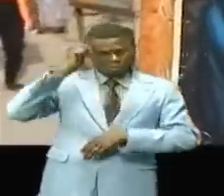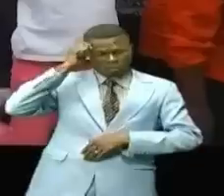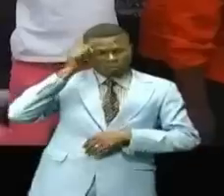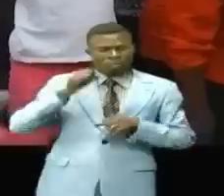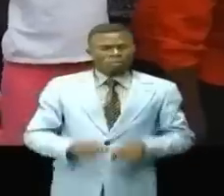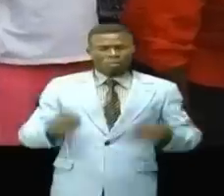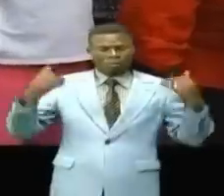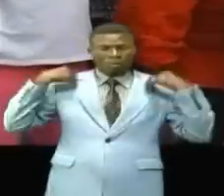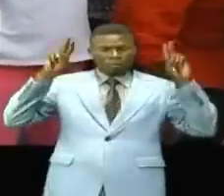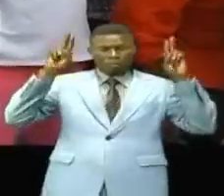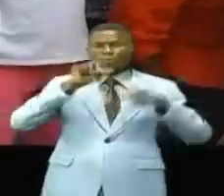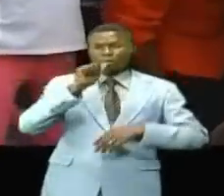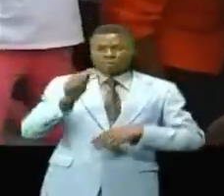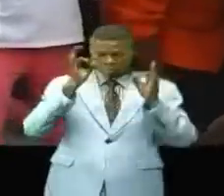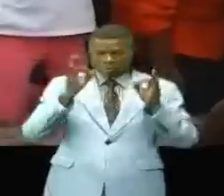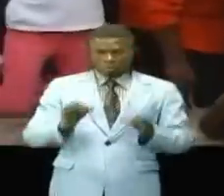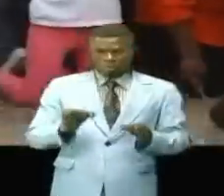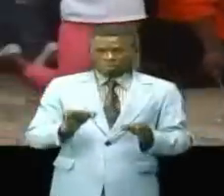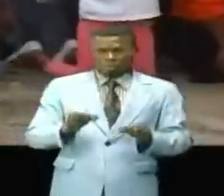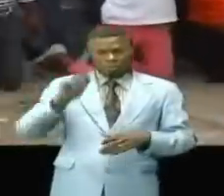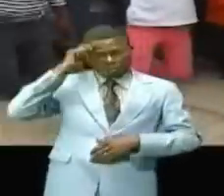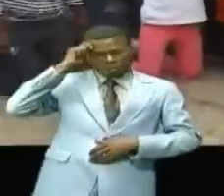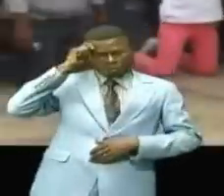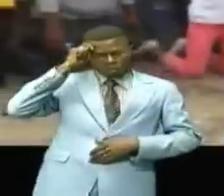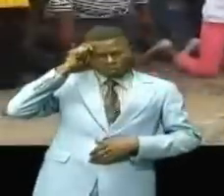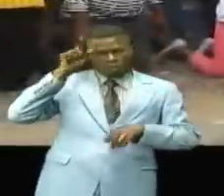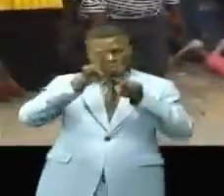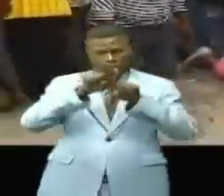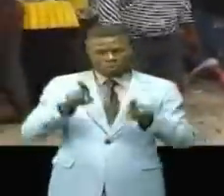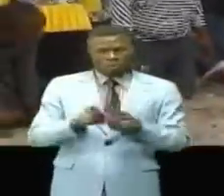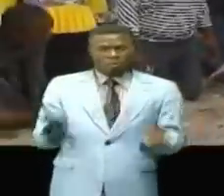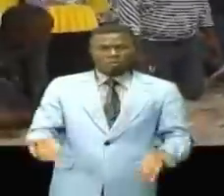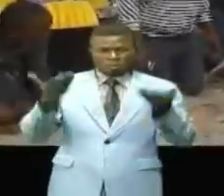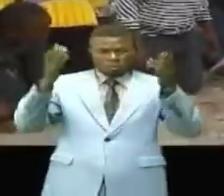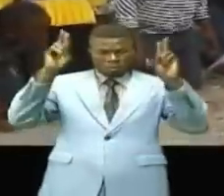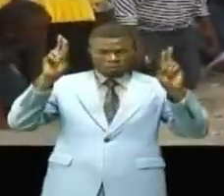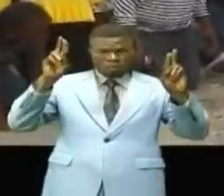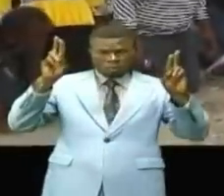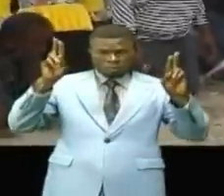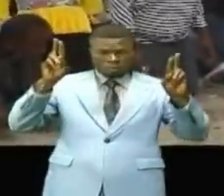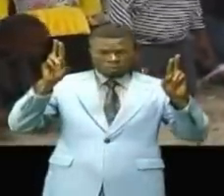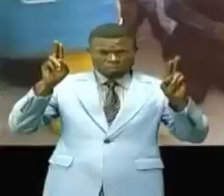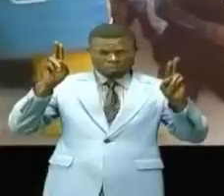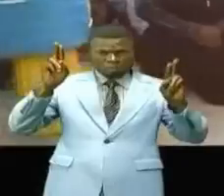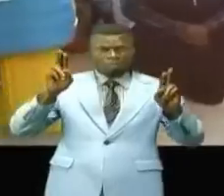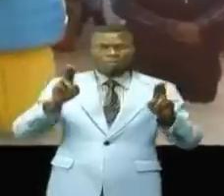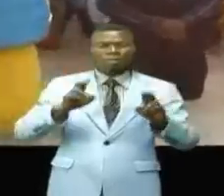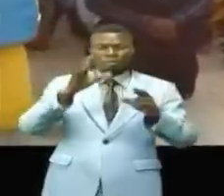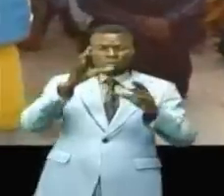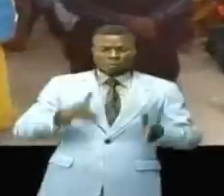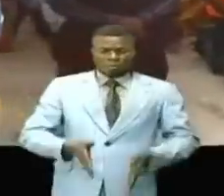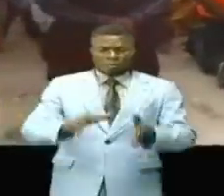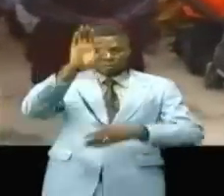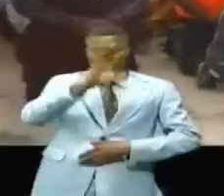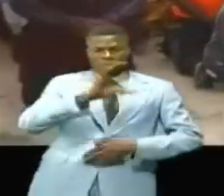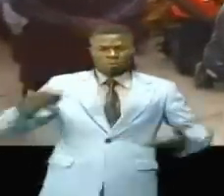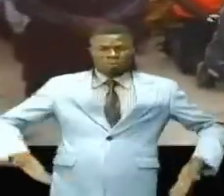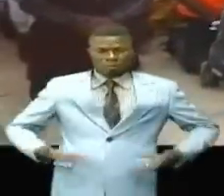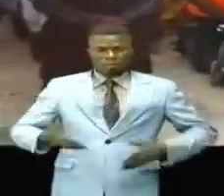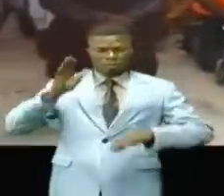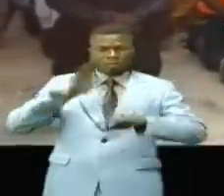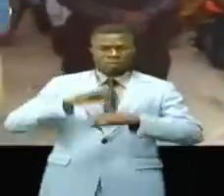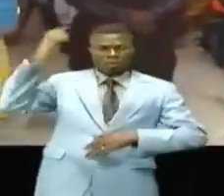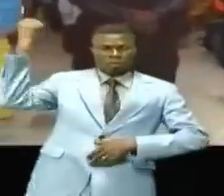mort du Seigneur Jésus sans faire mémoire en même temps de sa résurrection. C'est par les bois de la croix que la joie est venue sur le